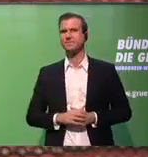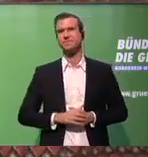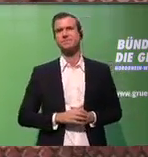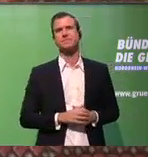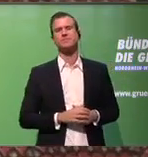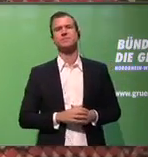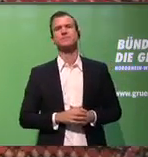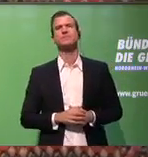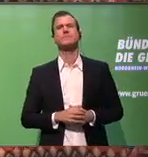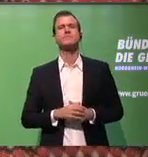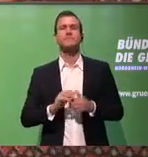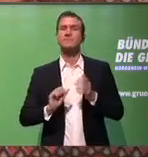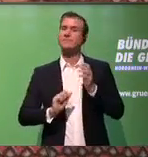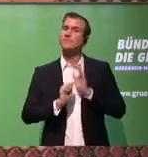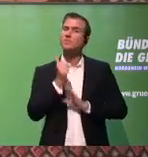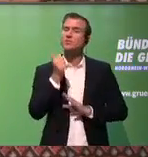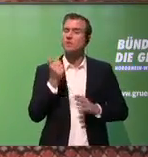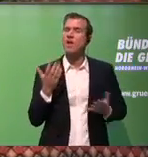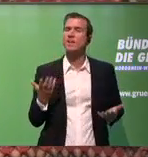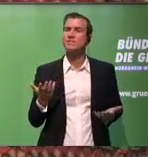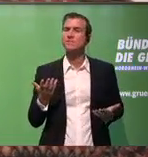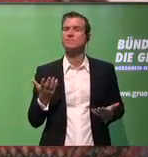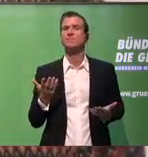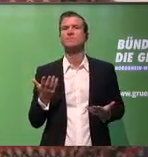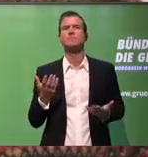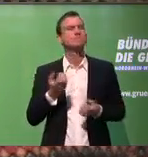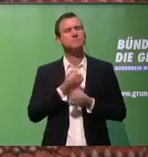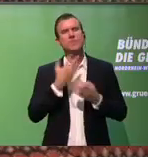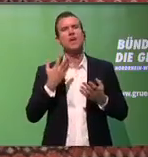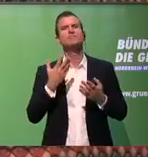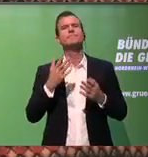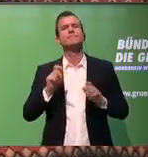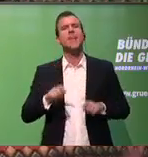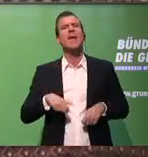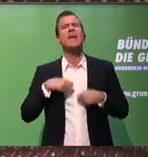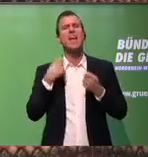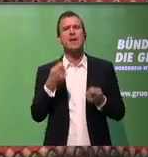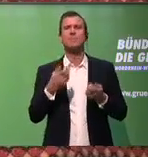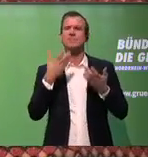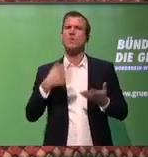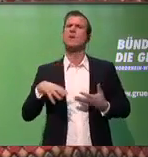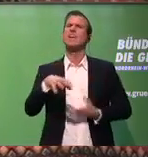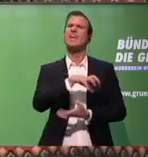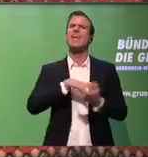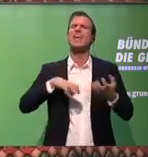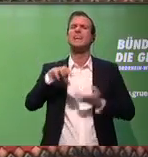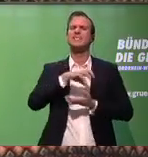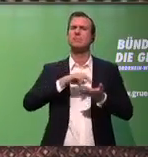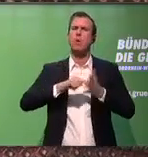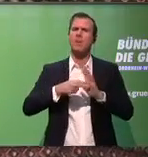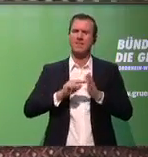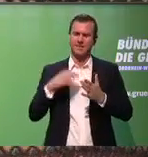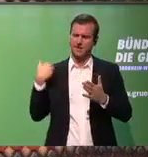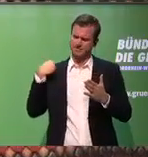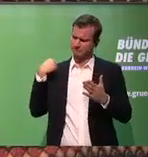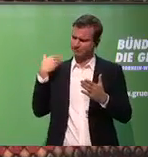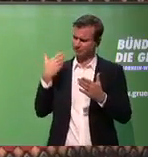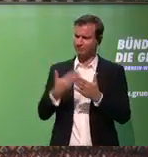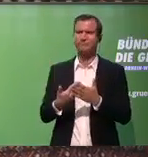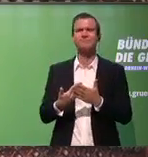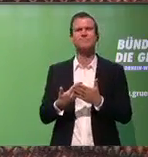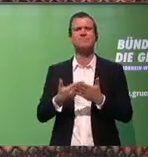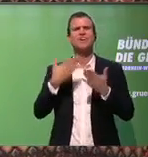Also erstmal ganz grundsätzlich, das Ergebnis der Krisenpolitik der letzten Jahre ist für